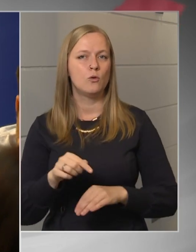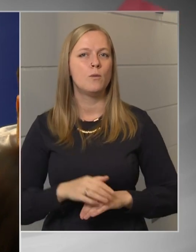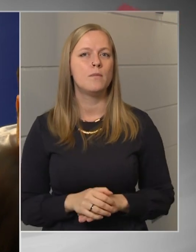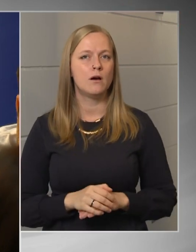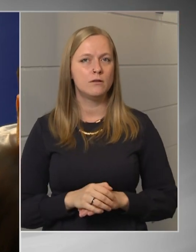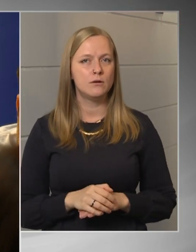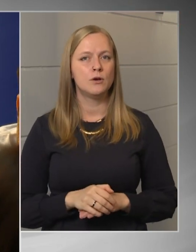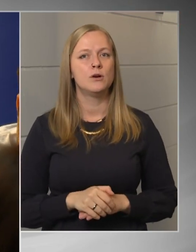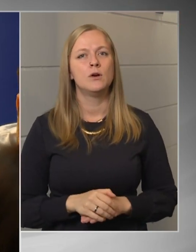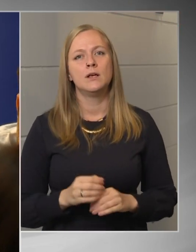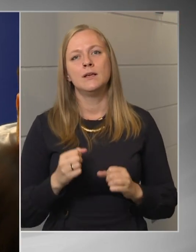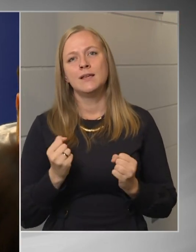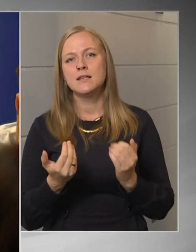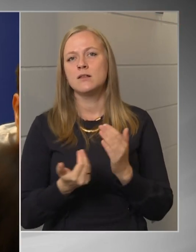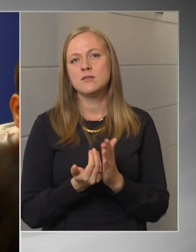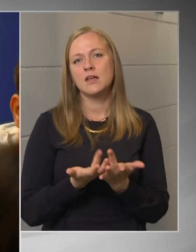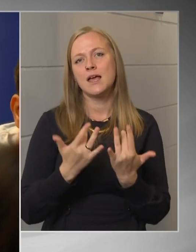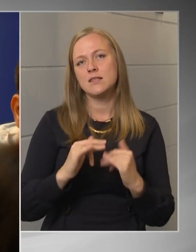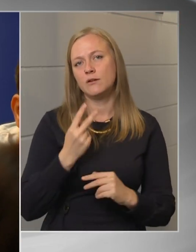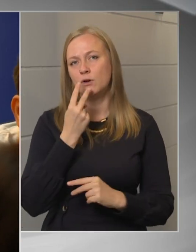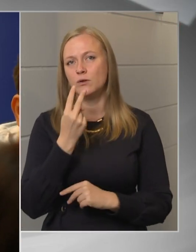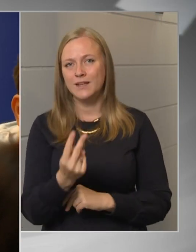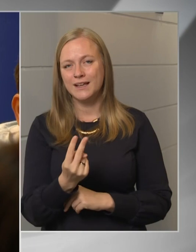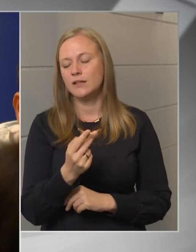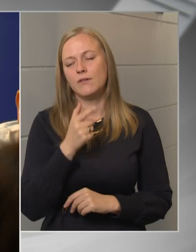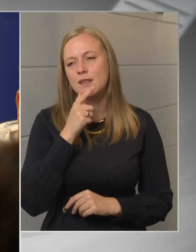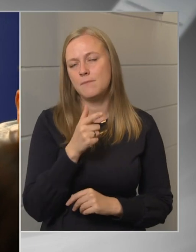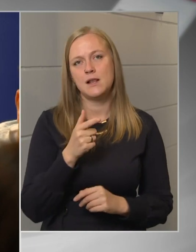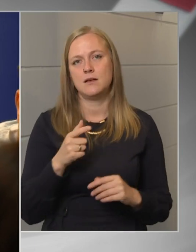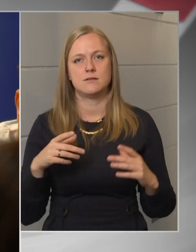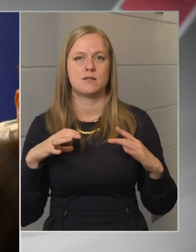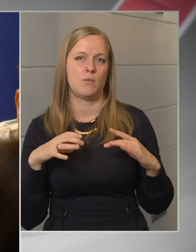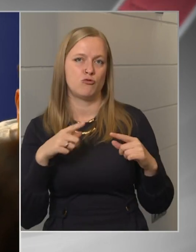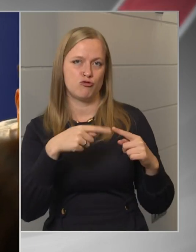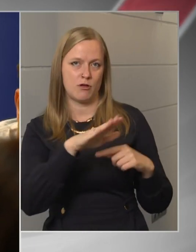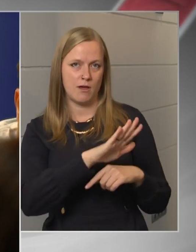meg a munka, a nehéz gazdasági helyzetre való tekintette nem lehet szabadságra menni.